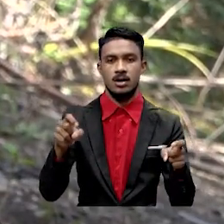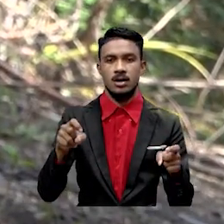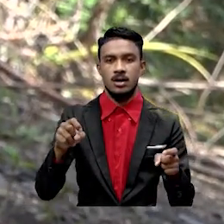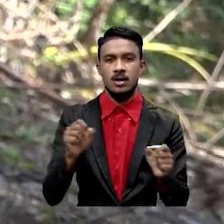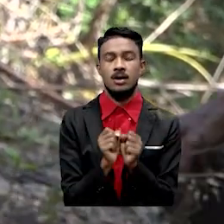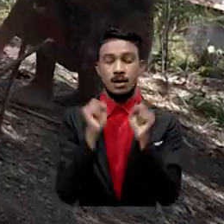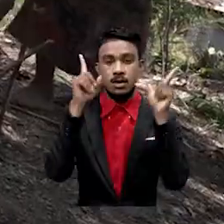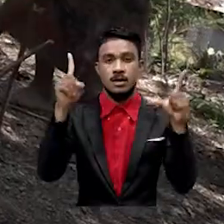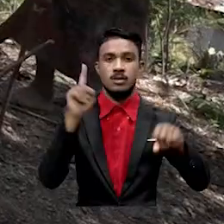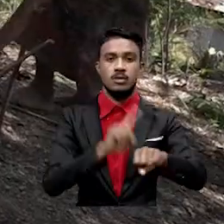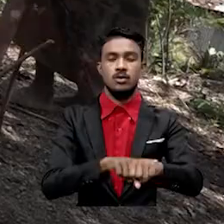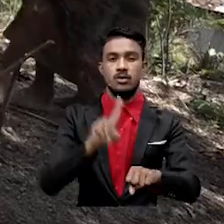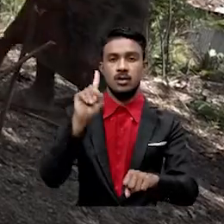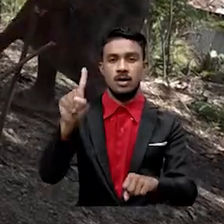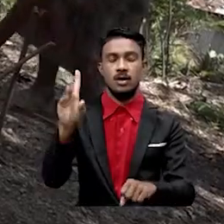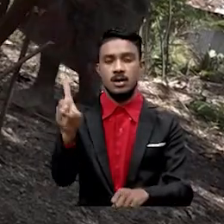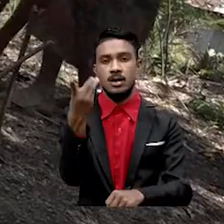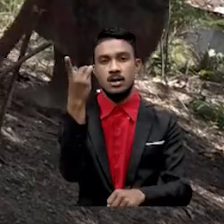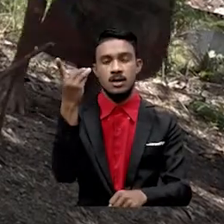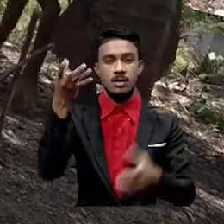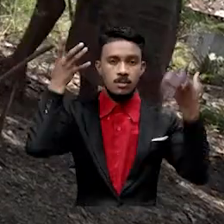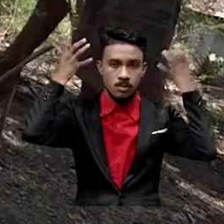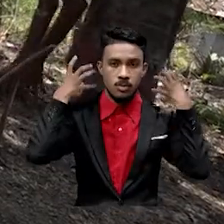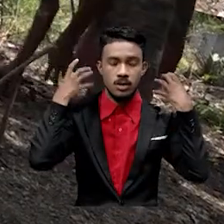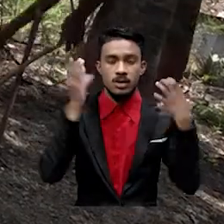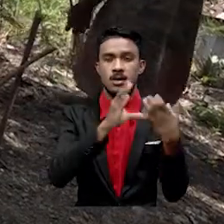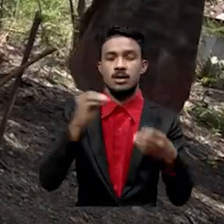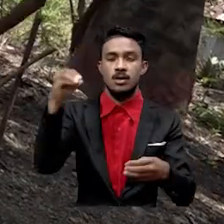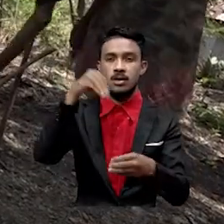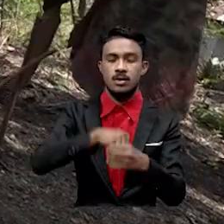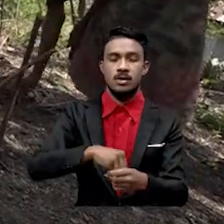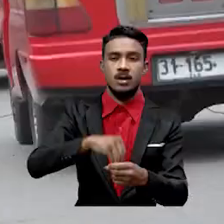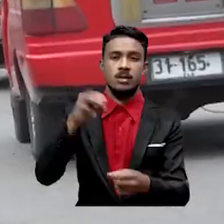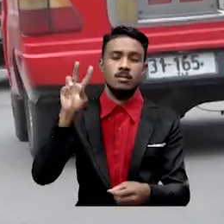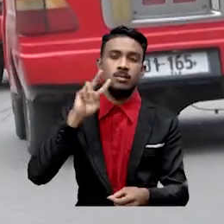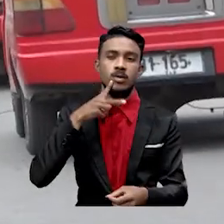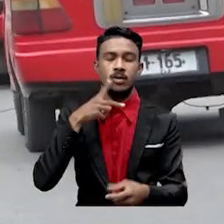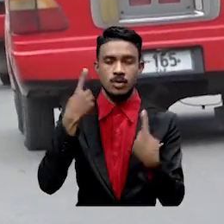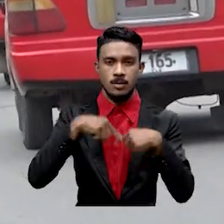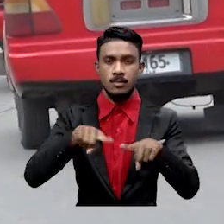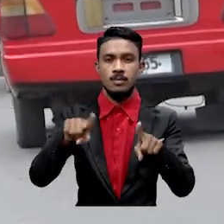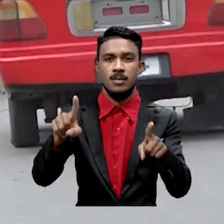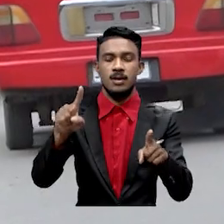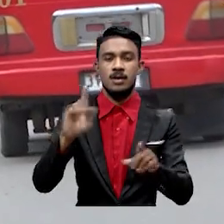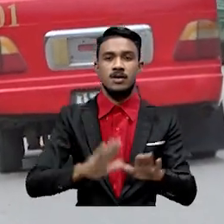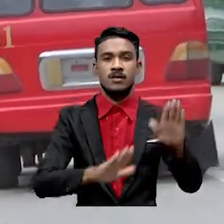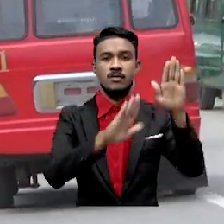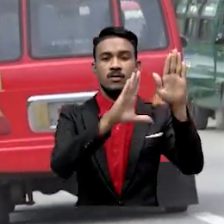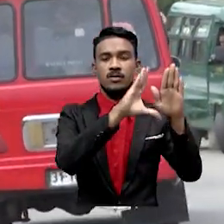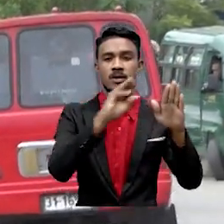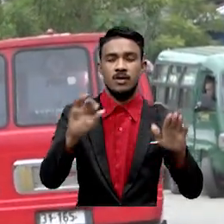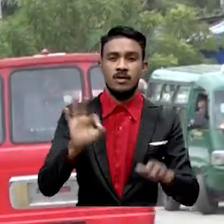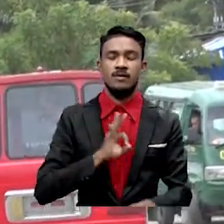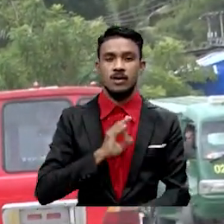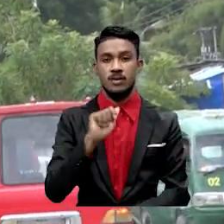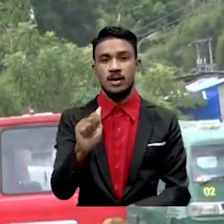kuida madrugada ho di hulam bote ne betau ho modro no koto, hakat ain tung husi foho lolong laletek fatu ahinian,